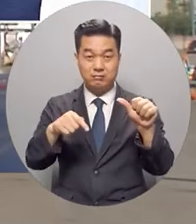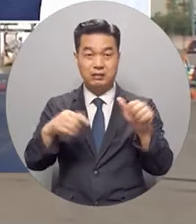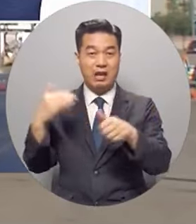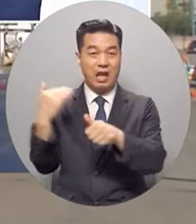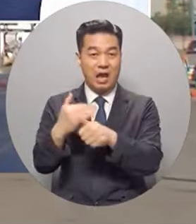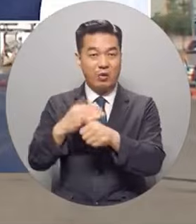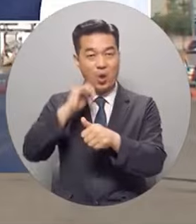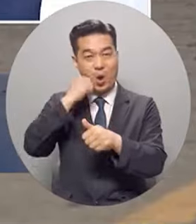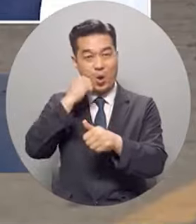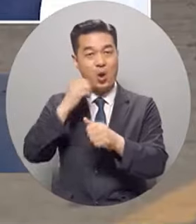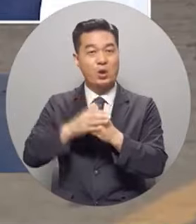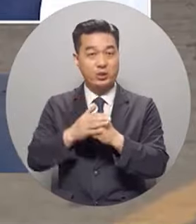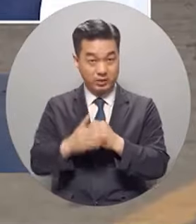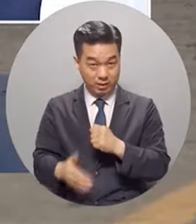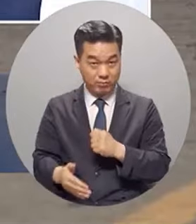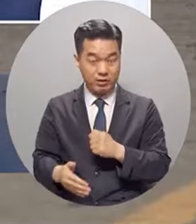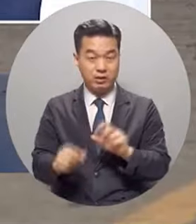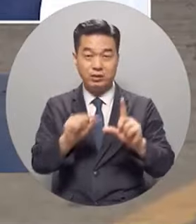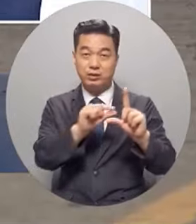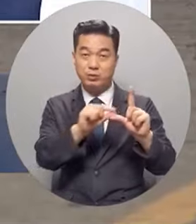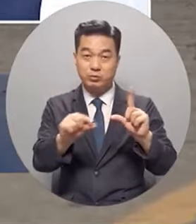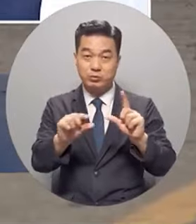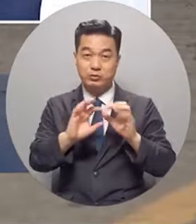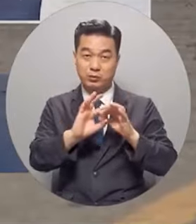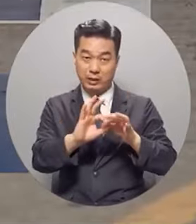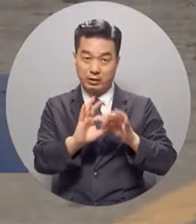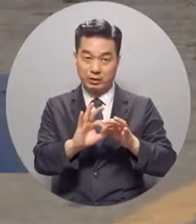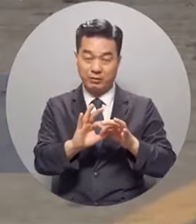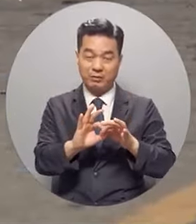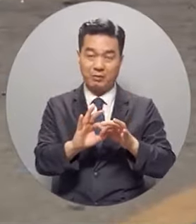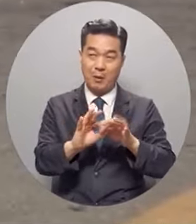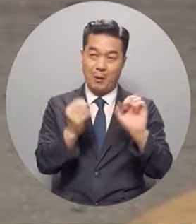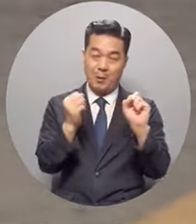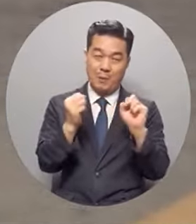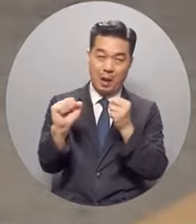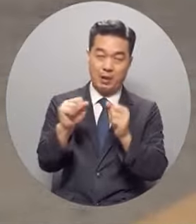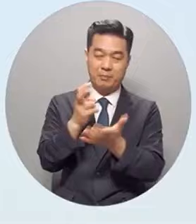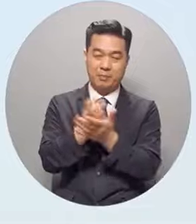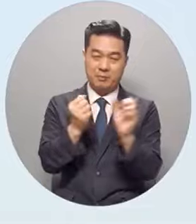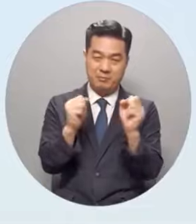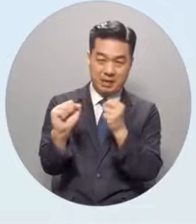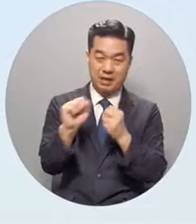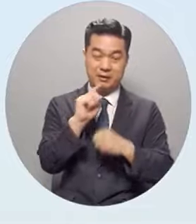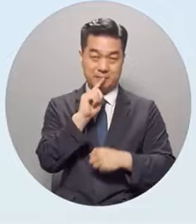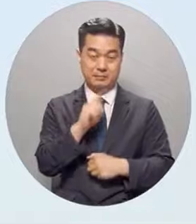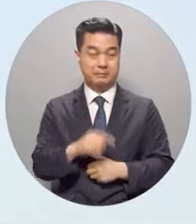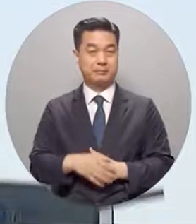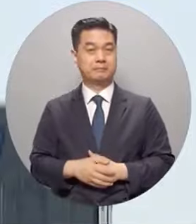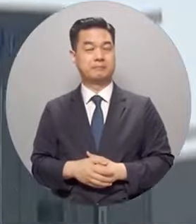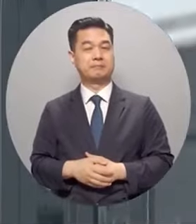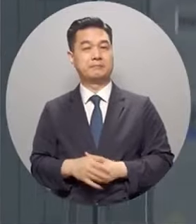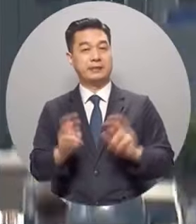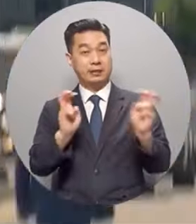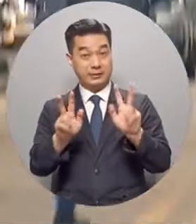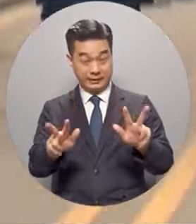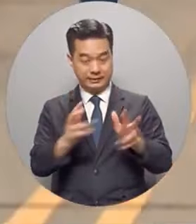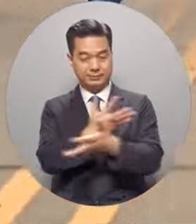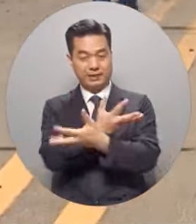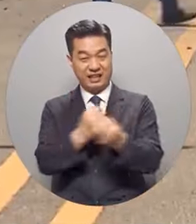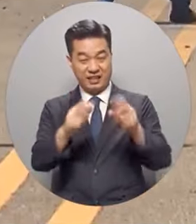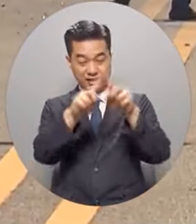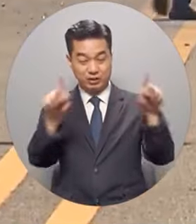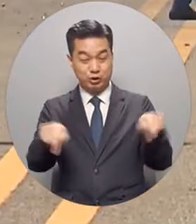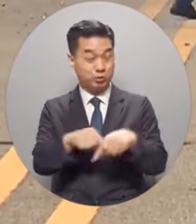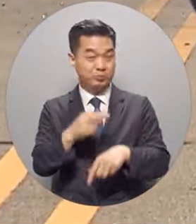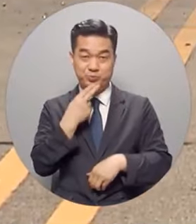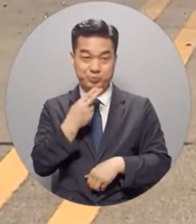않기 때문에 그런 부분에 있어서 좀 피하고자. 고용노동부는 현재 이 업체에 도급계약서가 없는